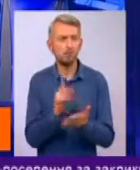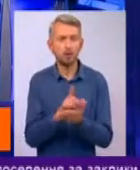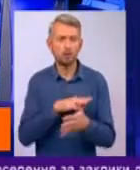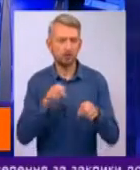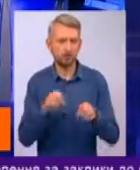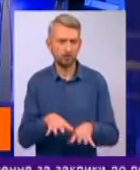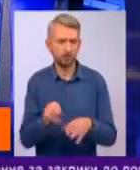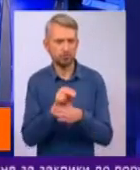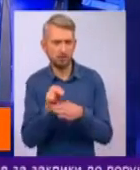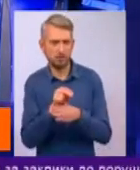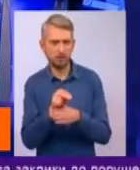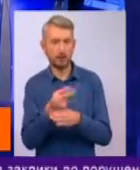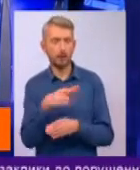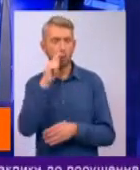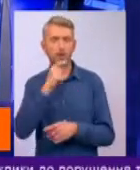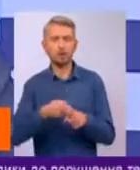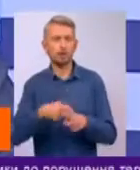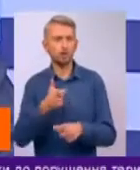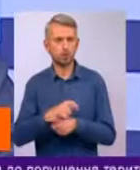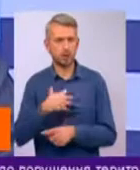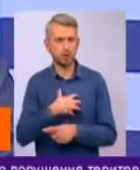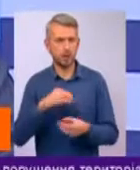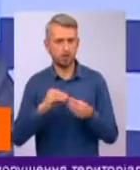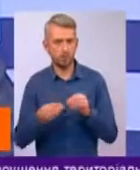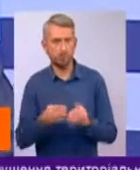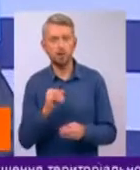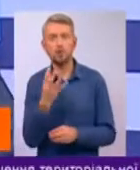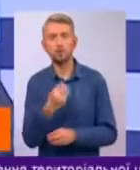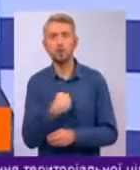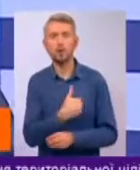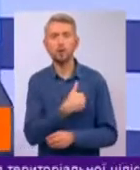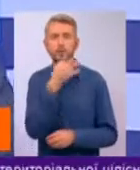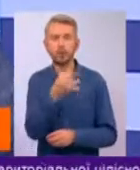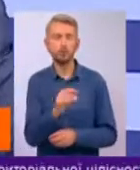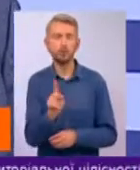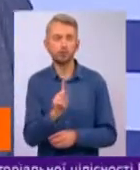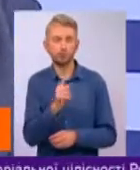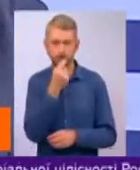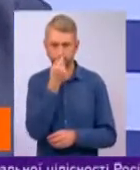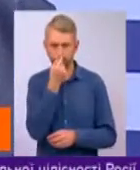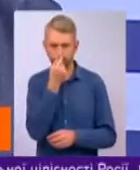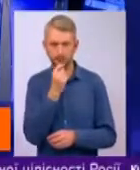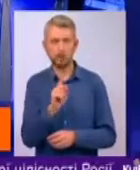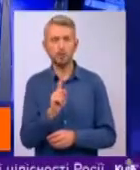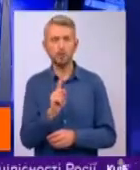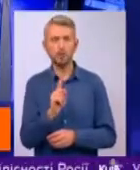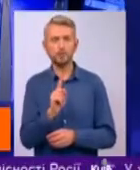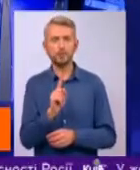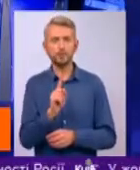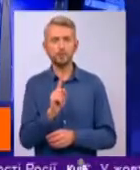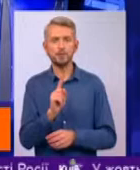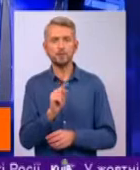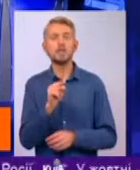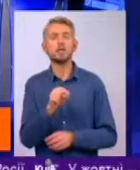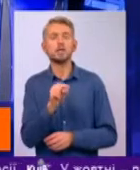вирішені. Для України це надактуальні проблеми. Ну і ще я хотів би сказати ось що, що от